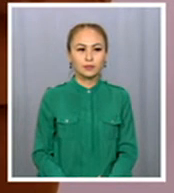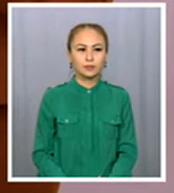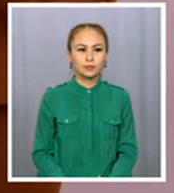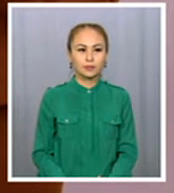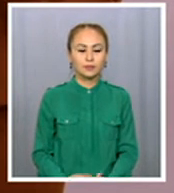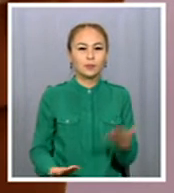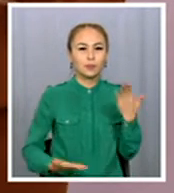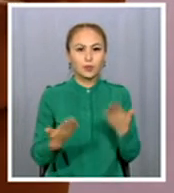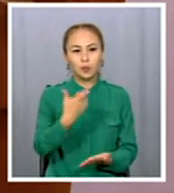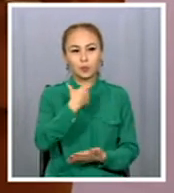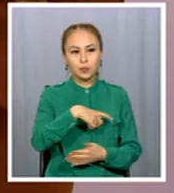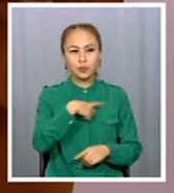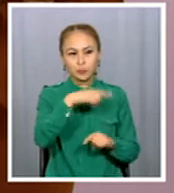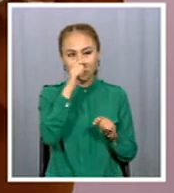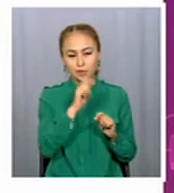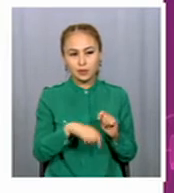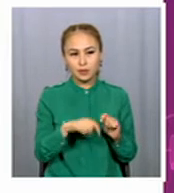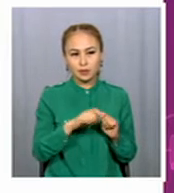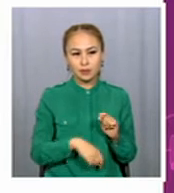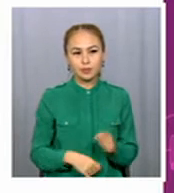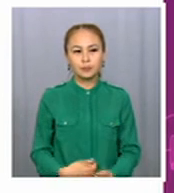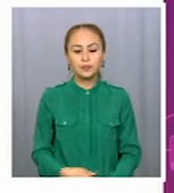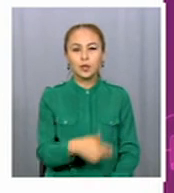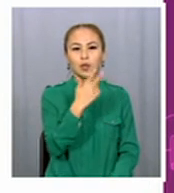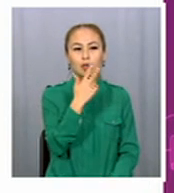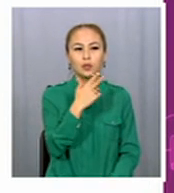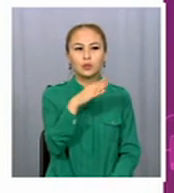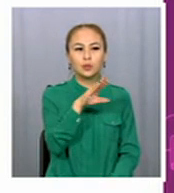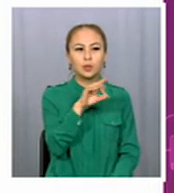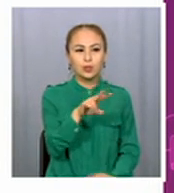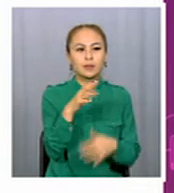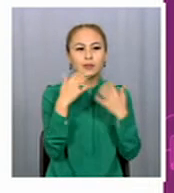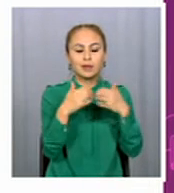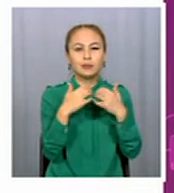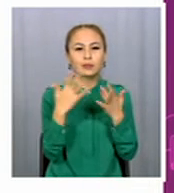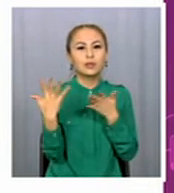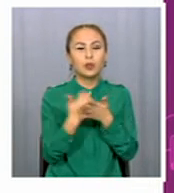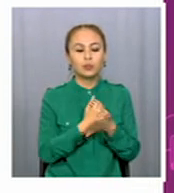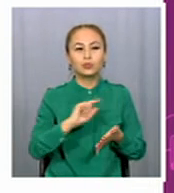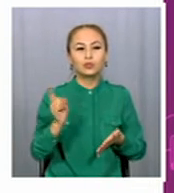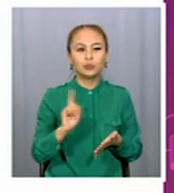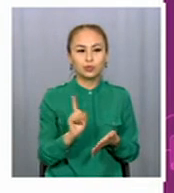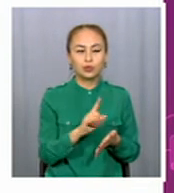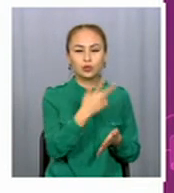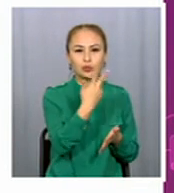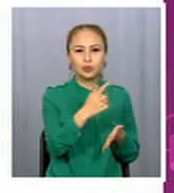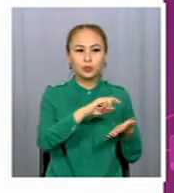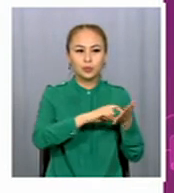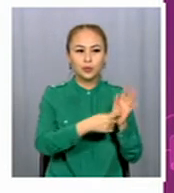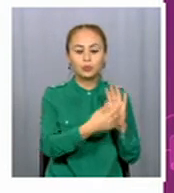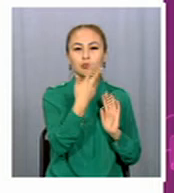Ендеше өзіміз тексерейік. Төлдің санын табу үшін 3-ті 3-ке